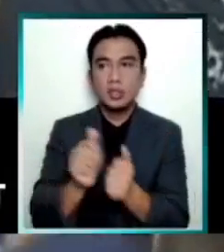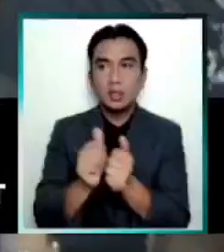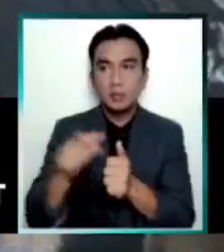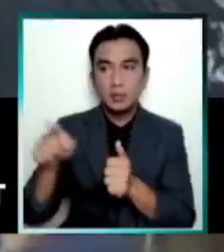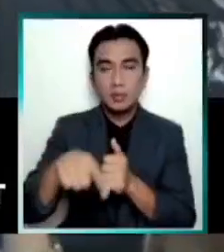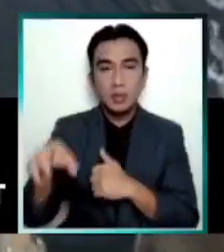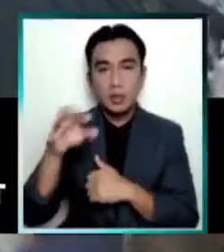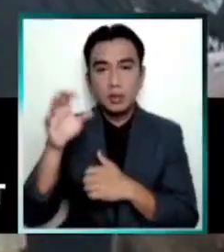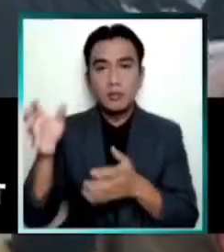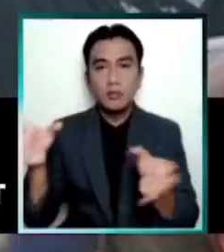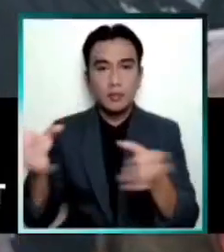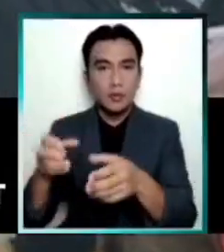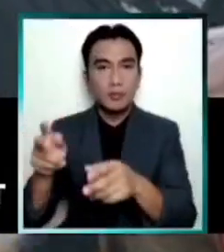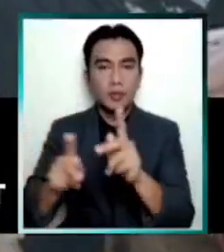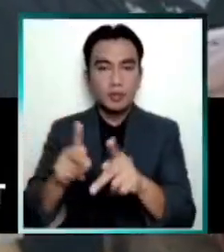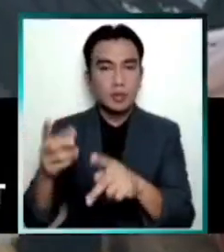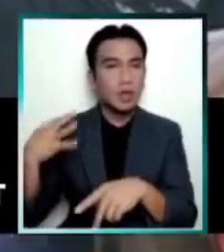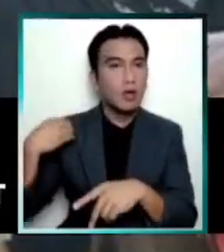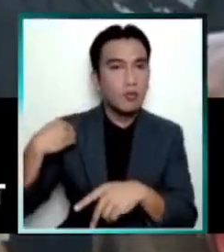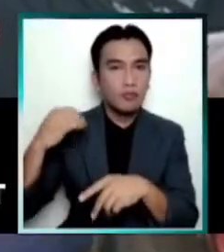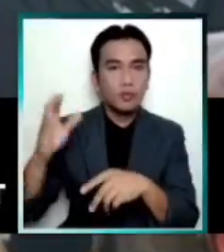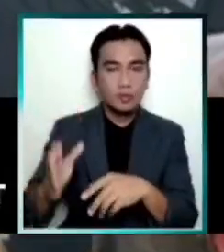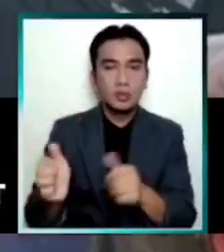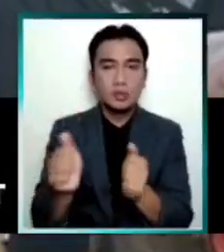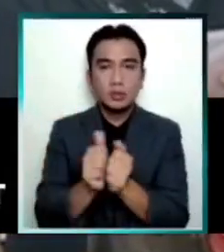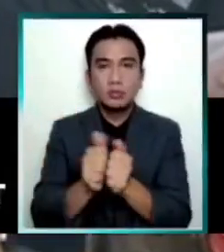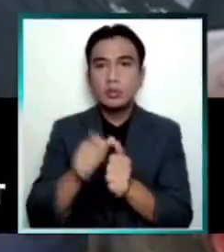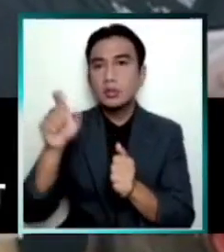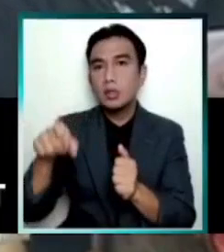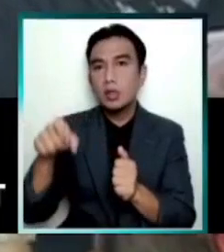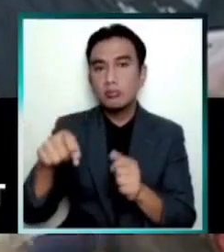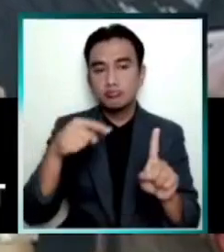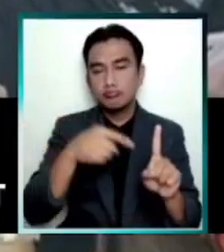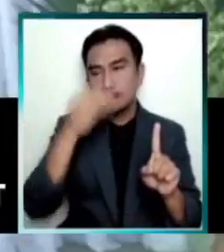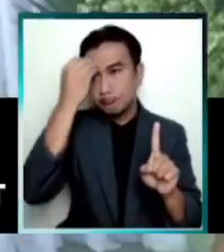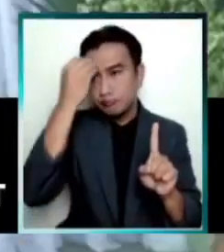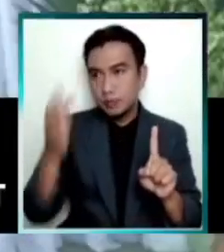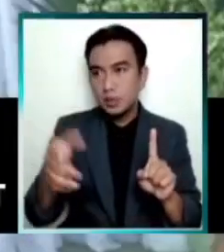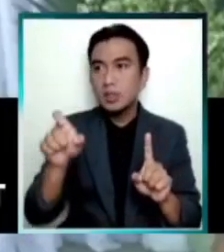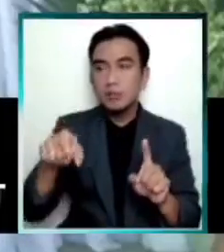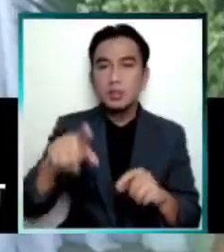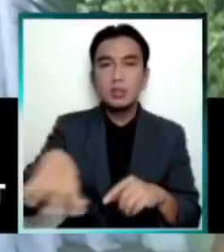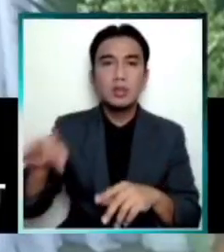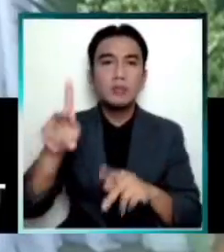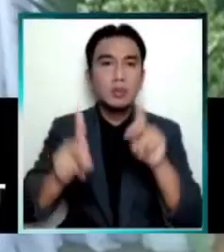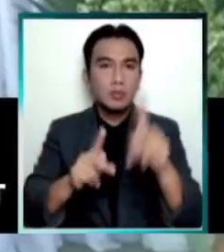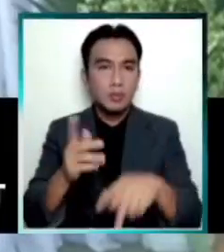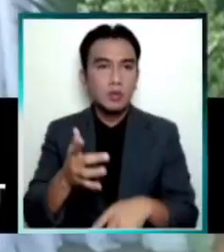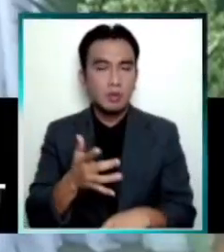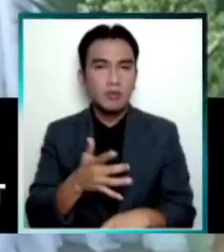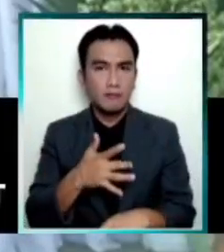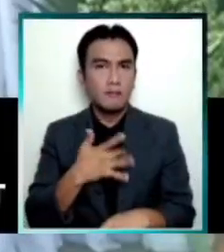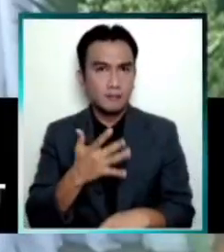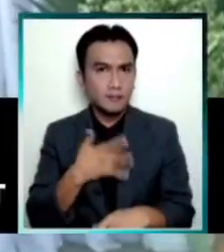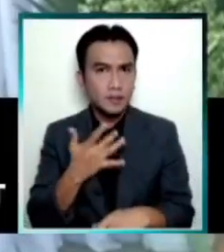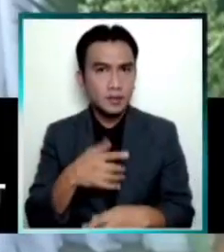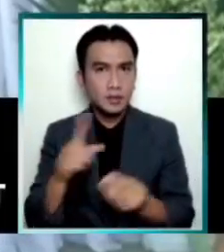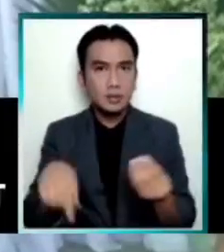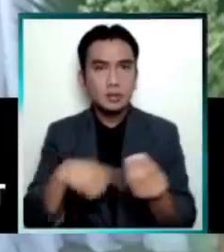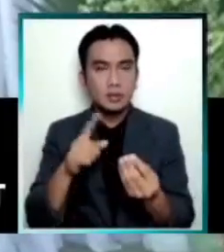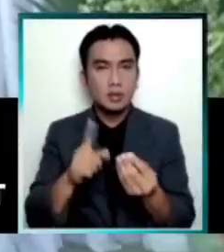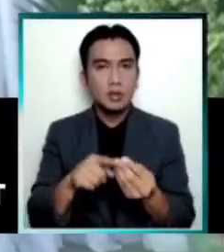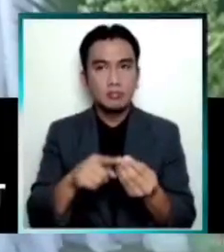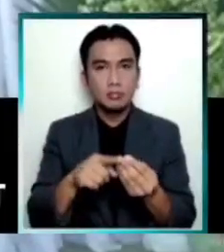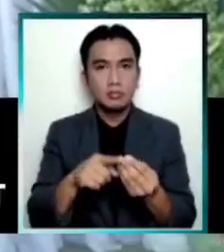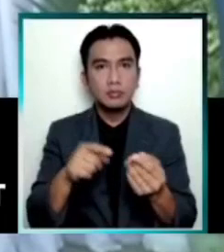officials, sinabi ni Lacson na dapat na nararamdaman na ng mga komunidad sa Bangsamoro Autonomous Region in Muslim Mindanao